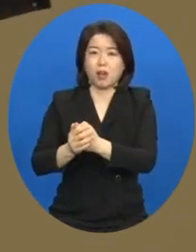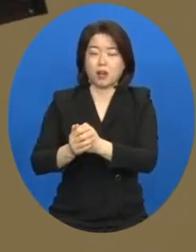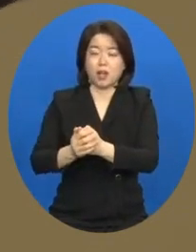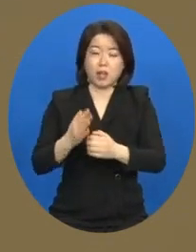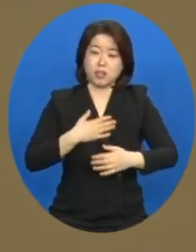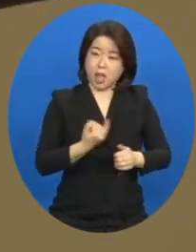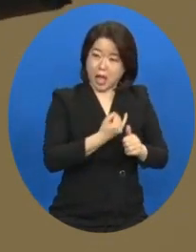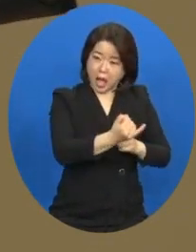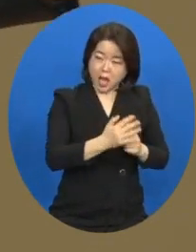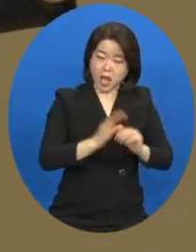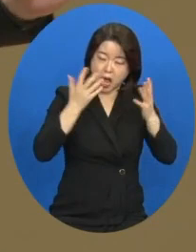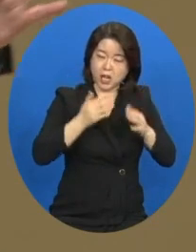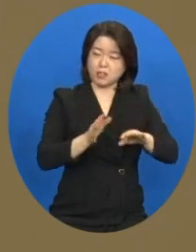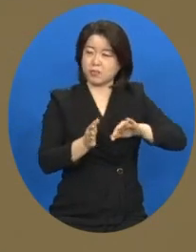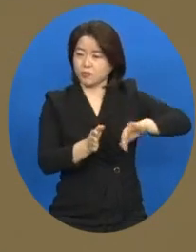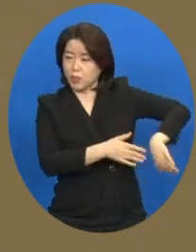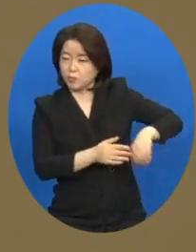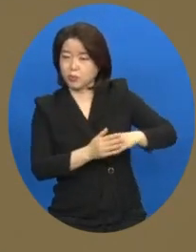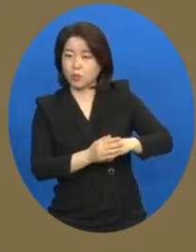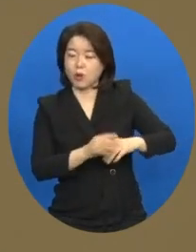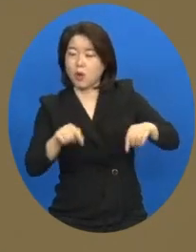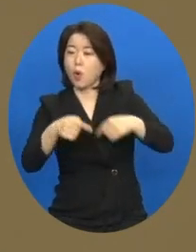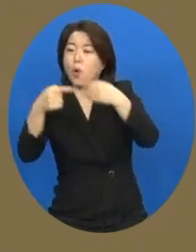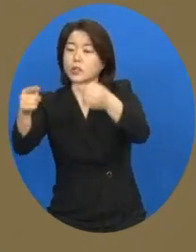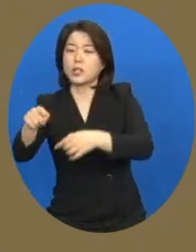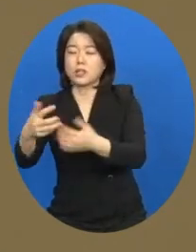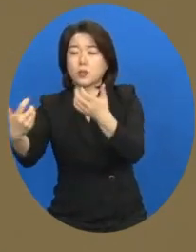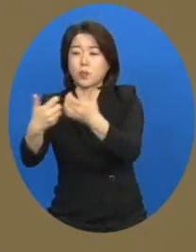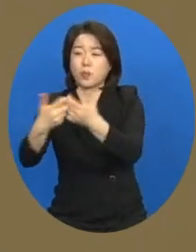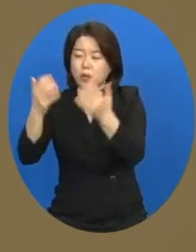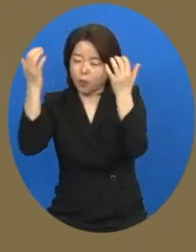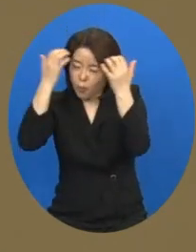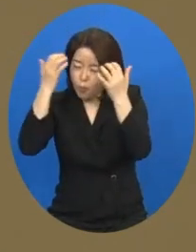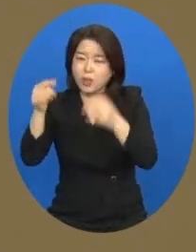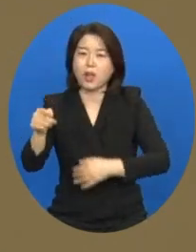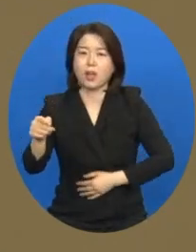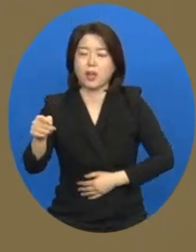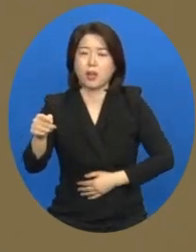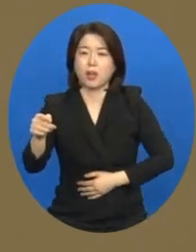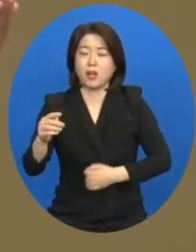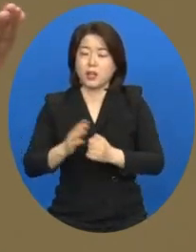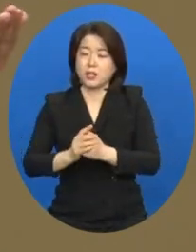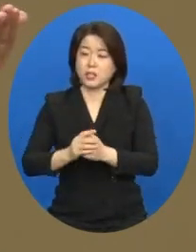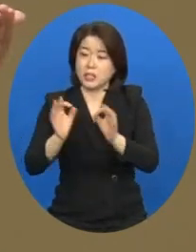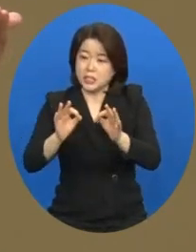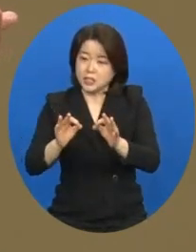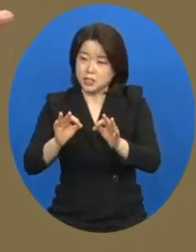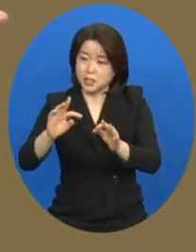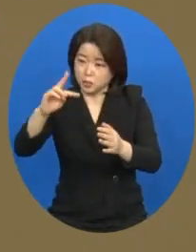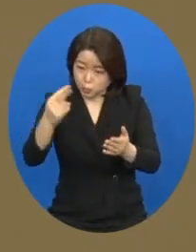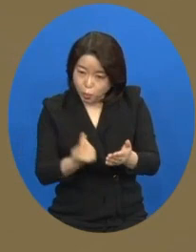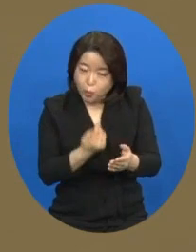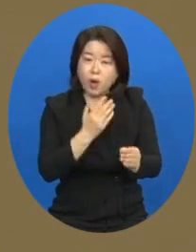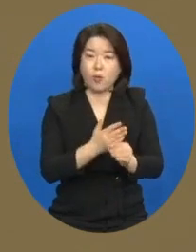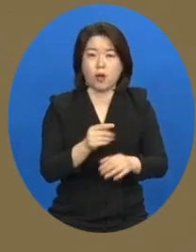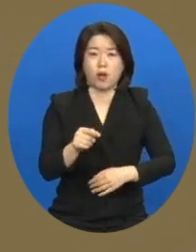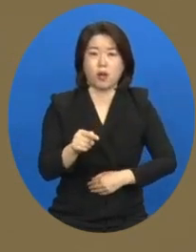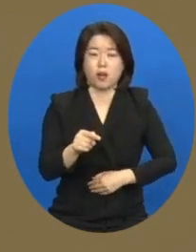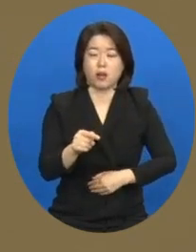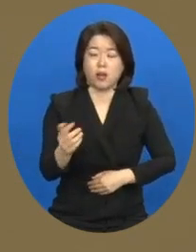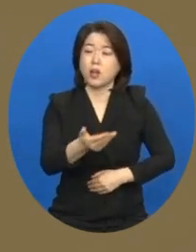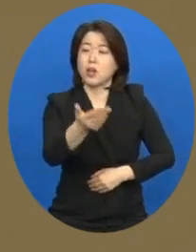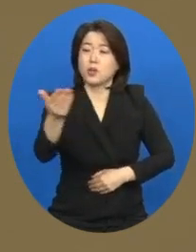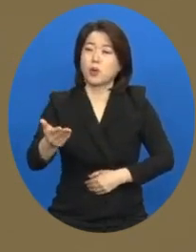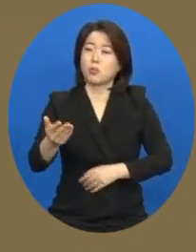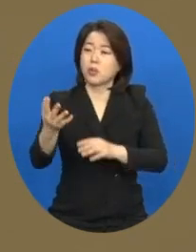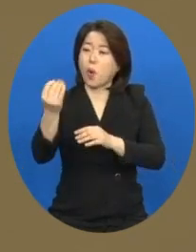아내와 아이들 다 내버려 두고 여기 와서 우리가 이렇게 고생하고 이제 돌아가는 길이고 당신들이 얼마